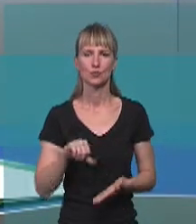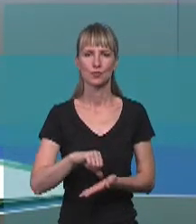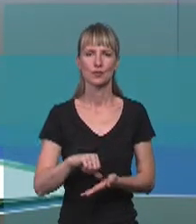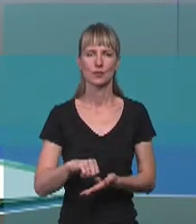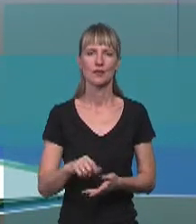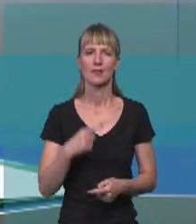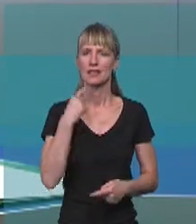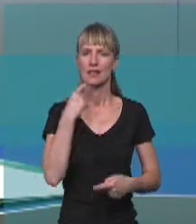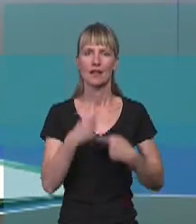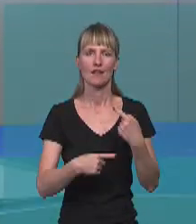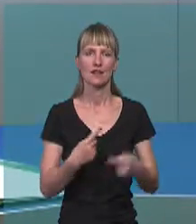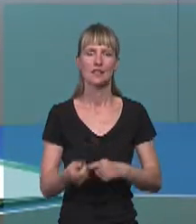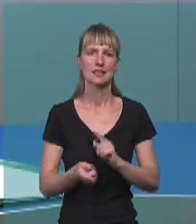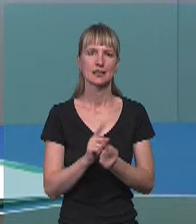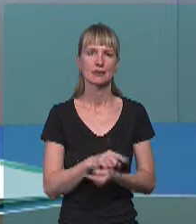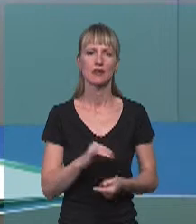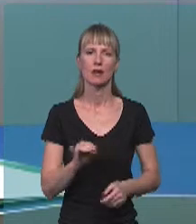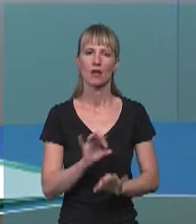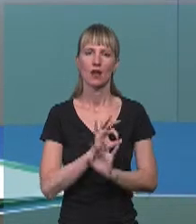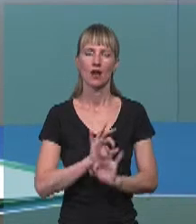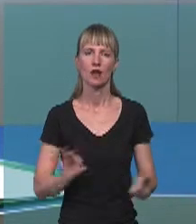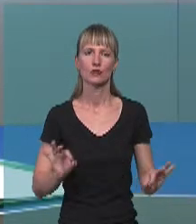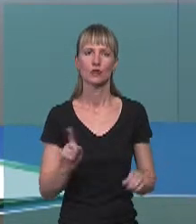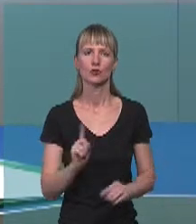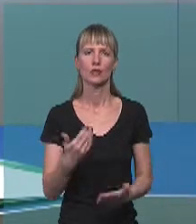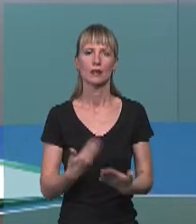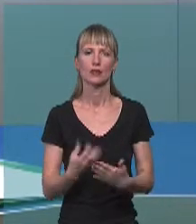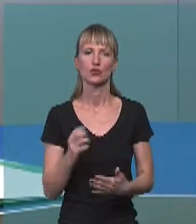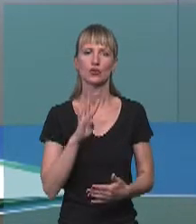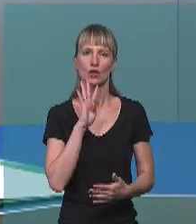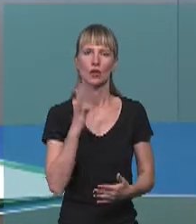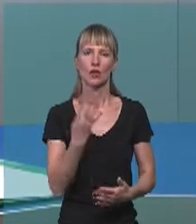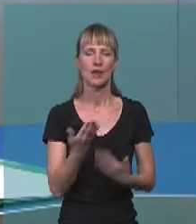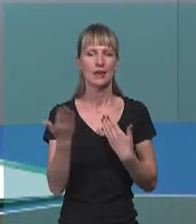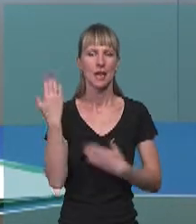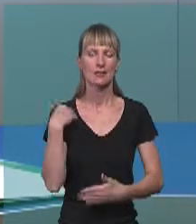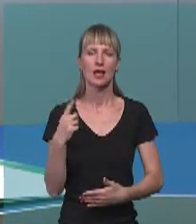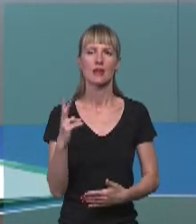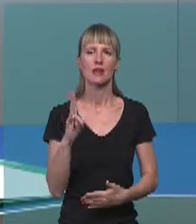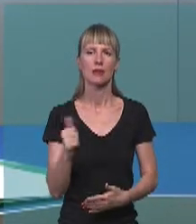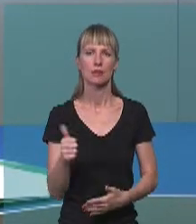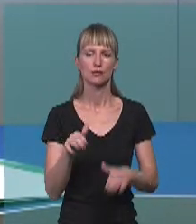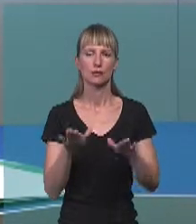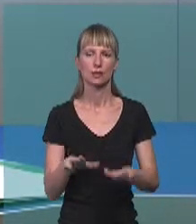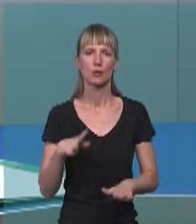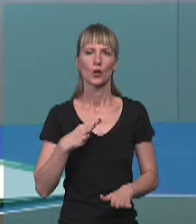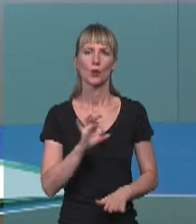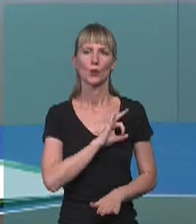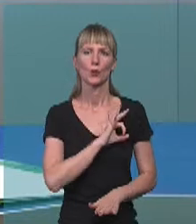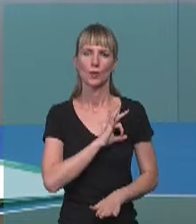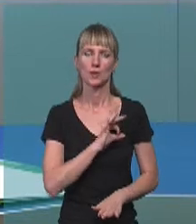завжди змінюється. І дуже гарно, що, ну, наприклад, ще 4 роки назад на першому місці були